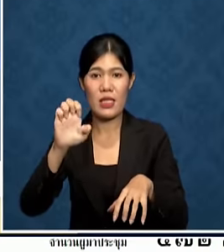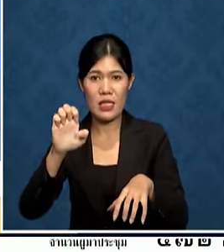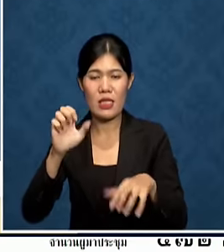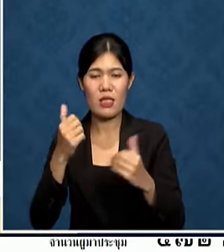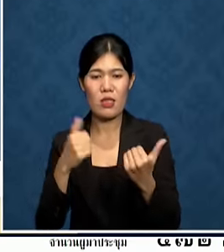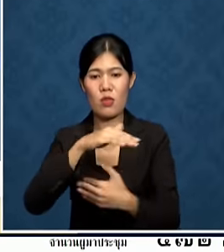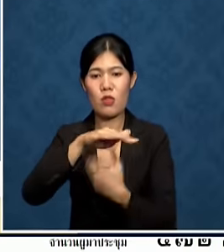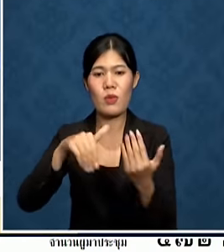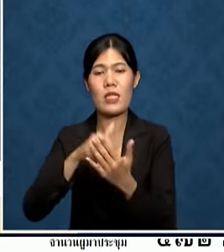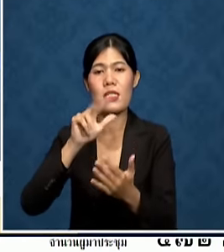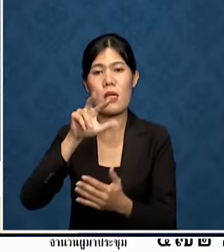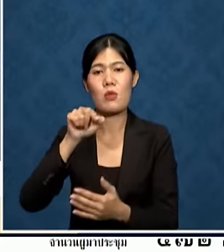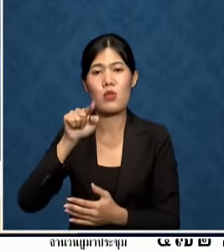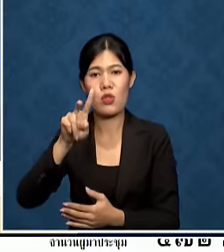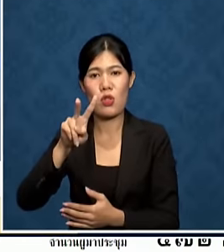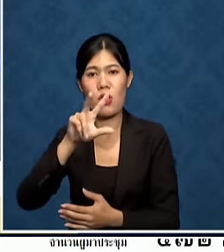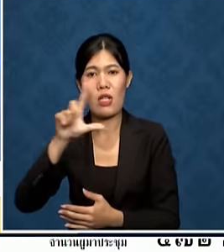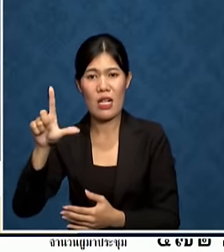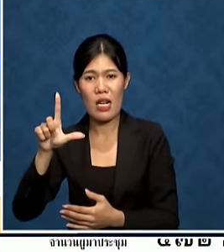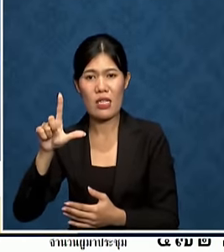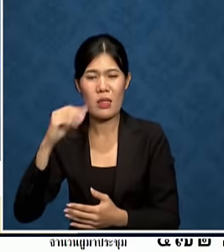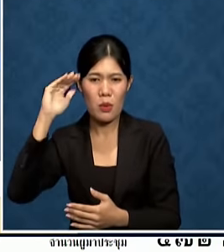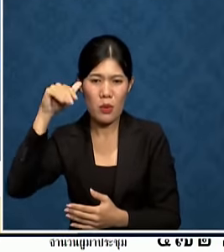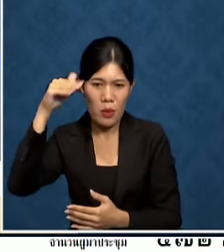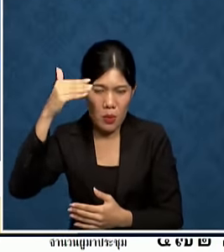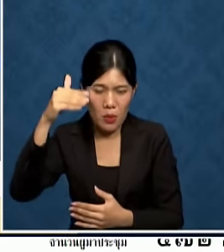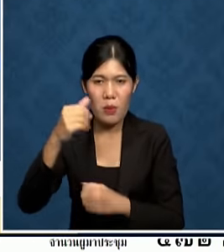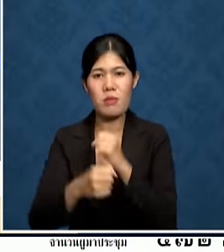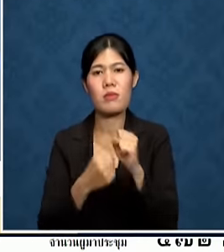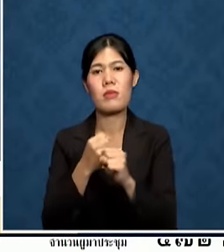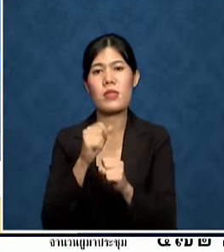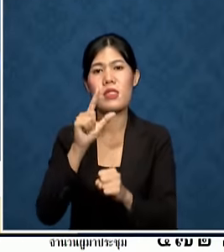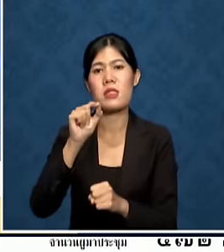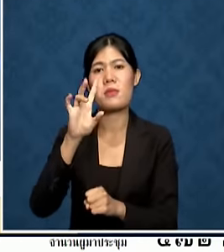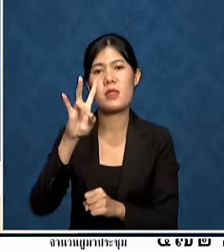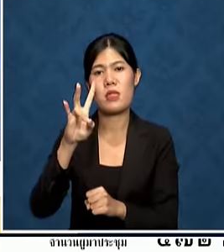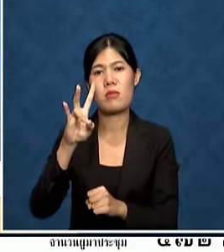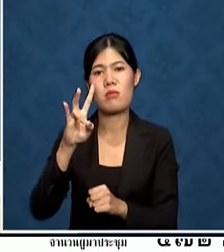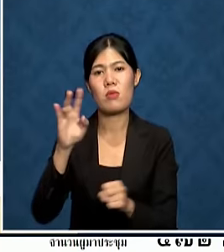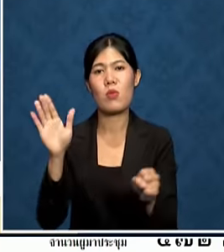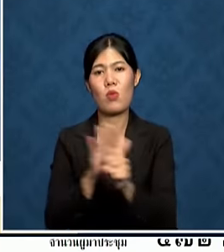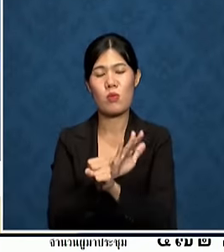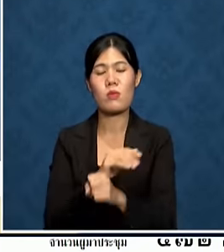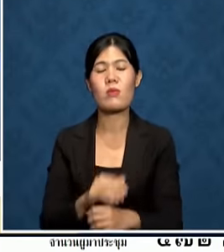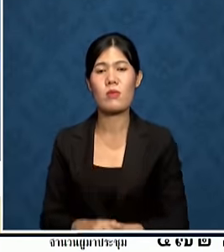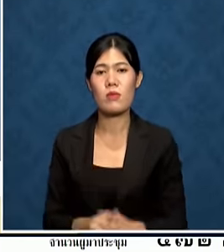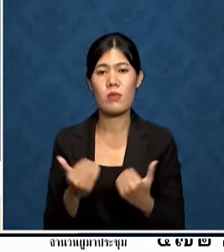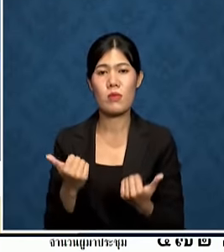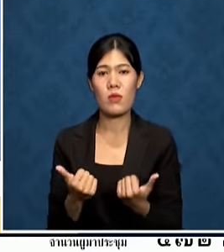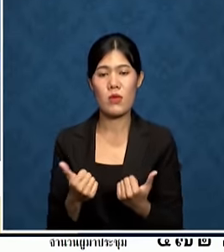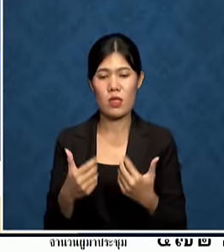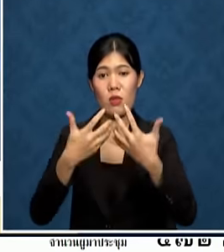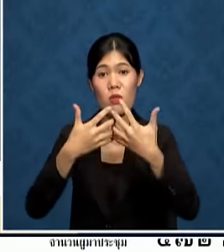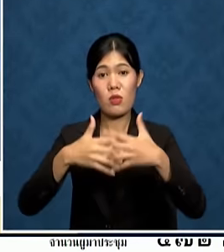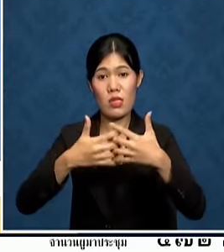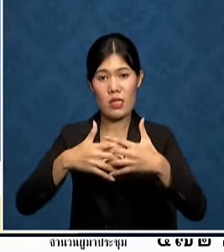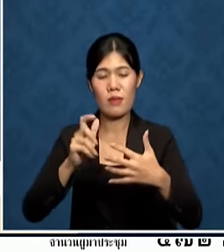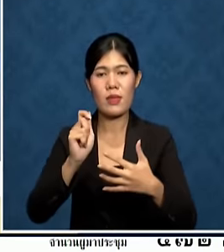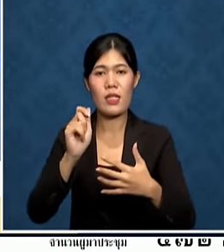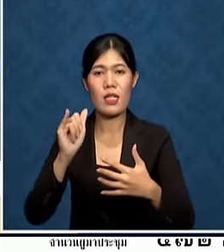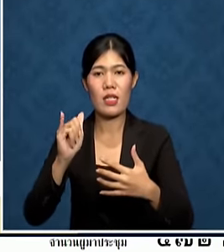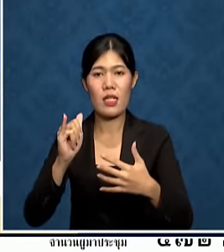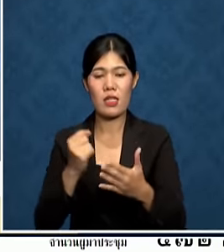ครับถ้าใช้อัตรานี้ต้องนับไปอีก 27ปีท่านประธานครับอีกอุตสาหกรรมที่ AIอาจจะไปใช้ต่อยอดคือ